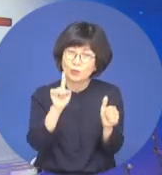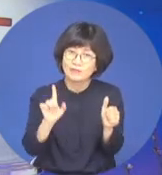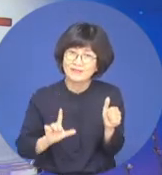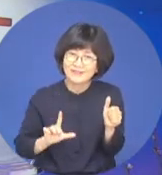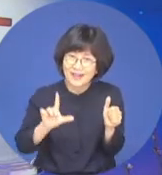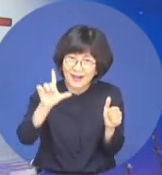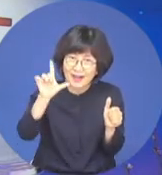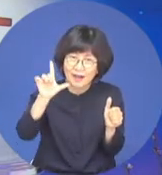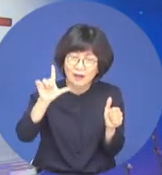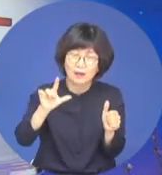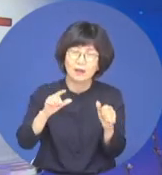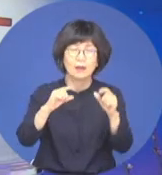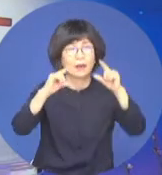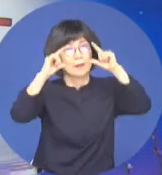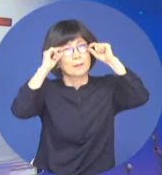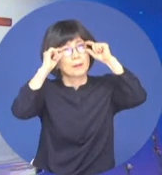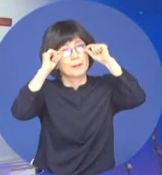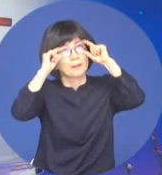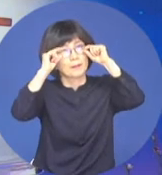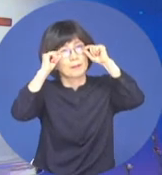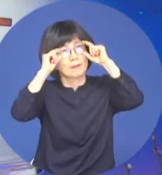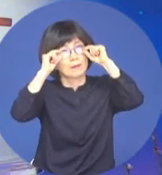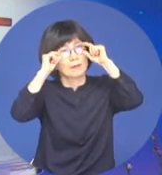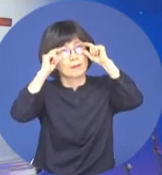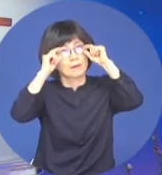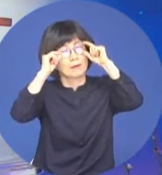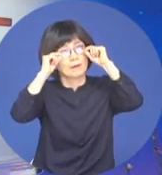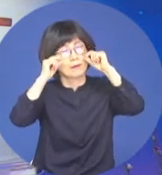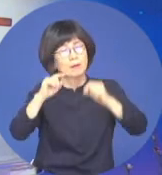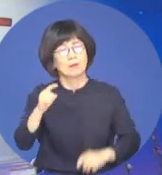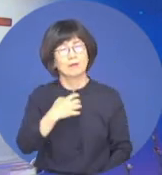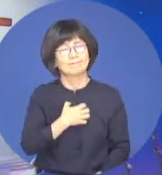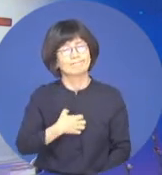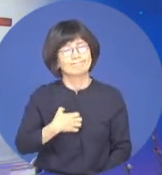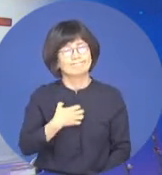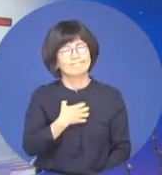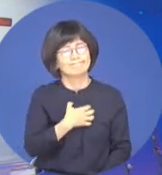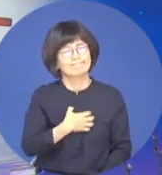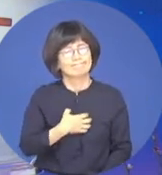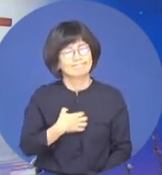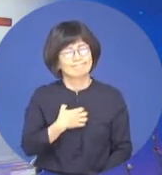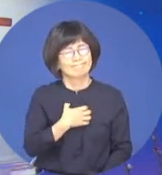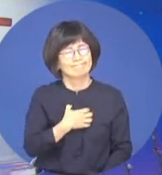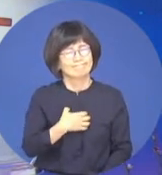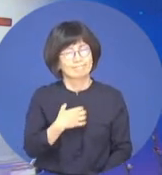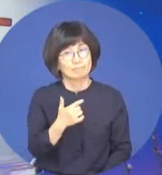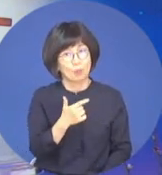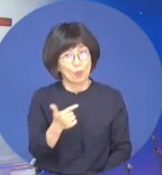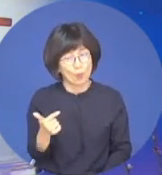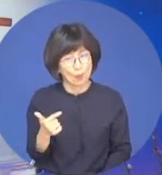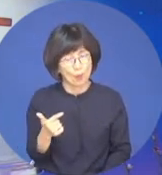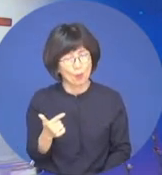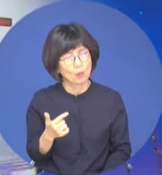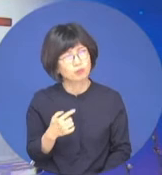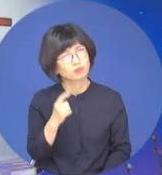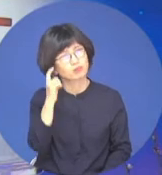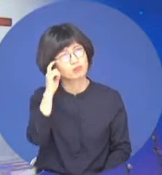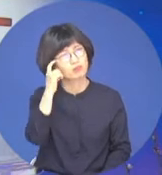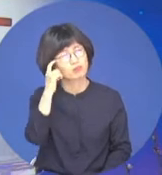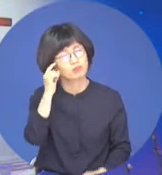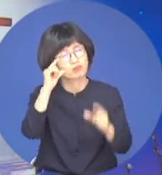그렇게 안 오는 거예요. 그리고 너무너무 염려가 많은 거예요. 근심할 일이 쌓여